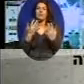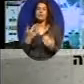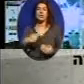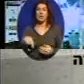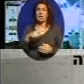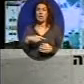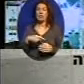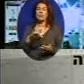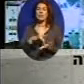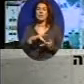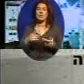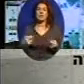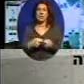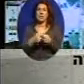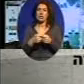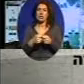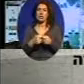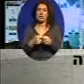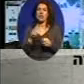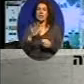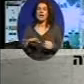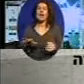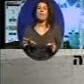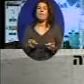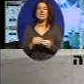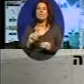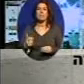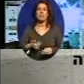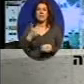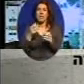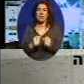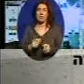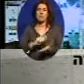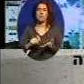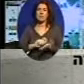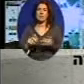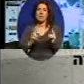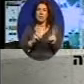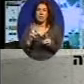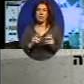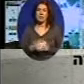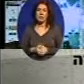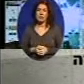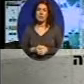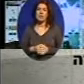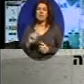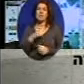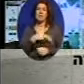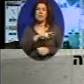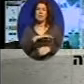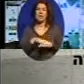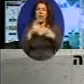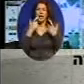בקשר גם עם גורם, עם מנהל הבטיחות במשרד התמ"ת. עכשיו, הגורם שאחראי על האכיפה